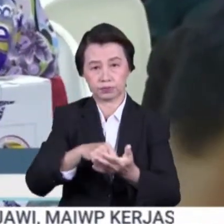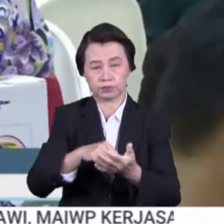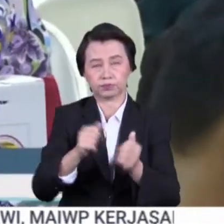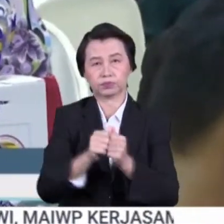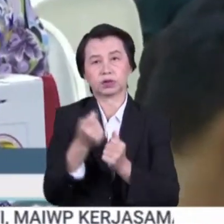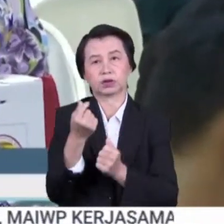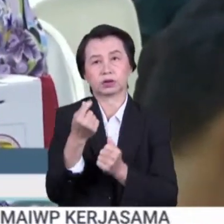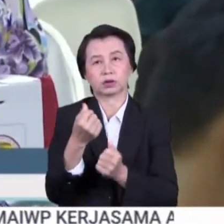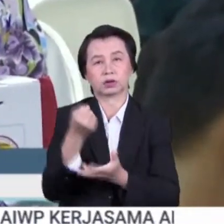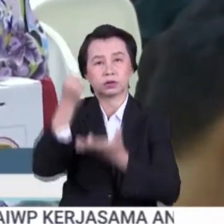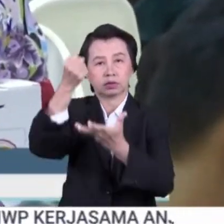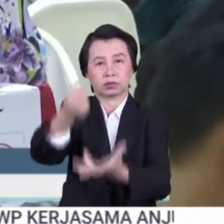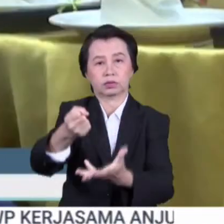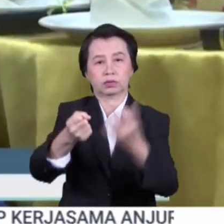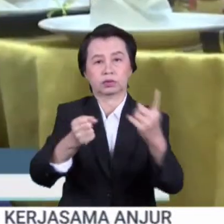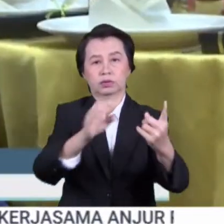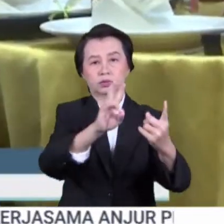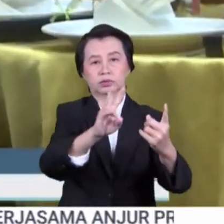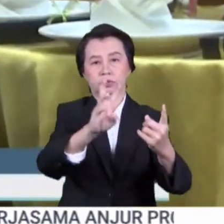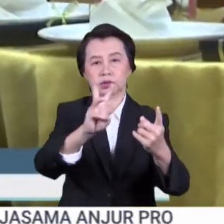nilai peruntukan